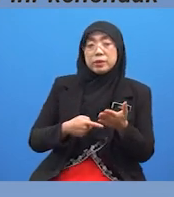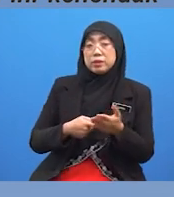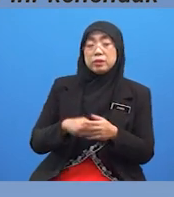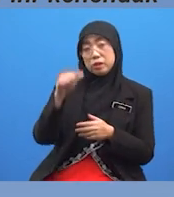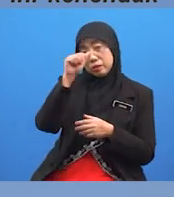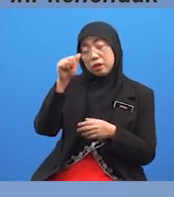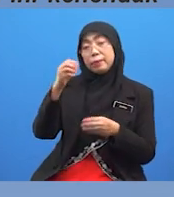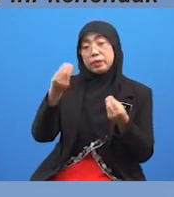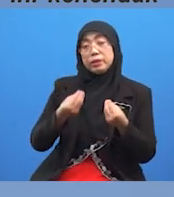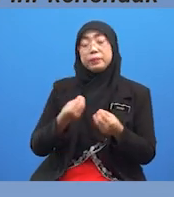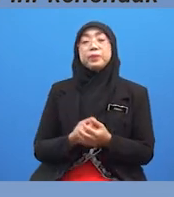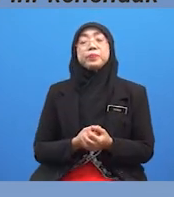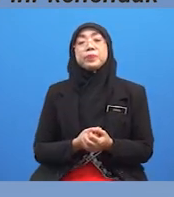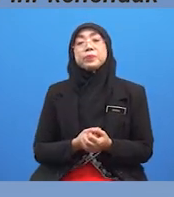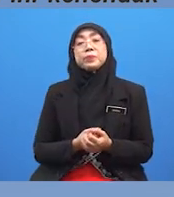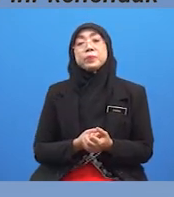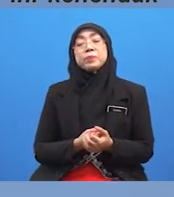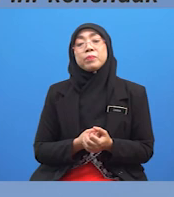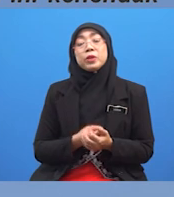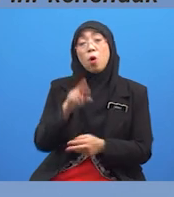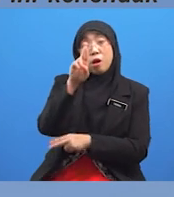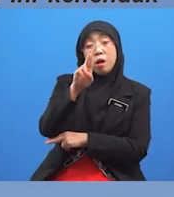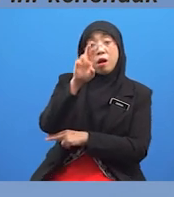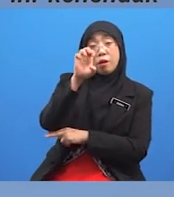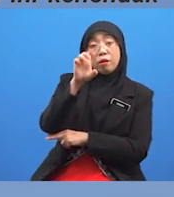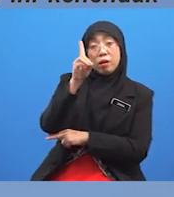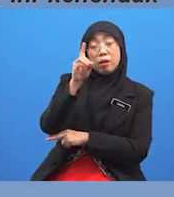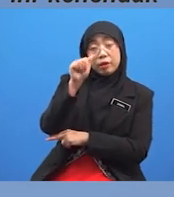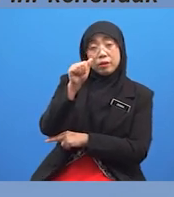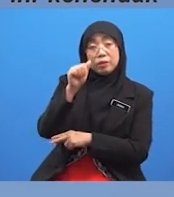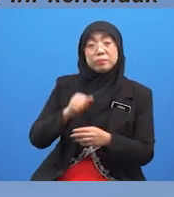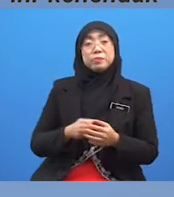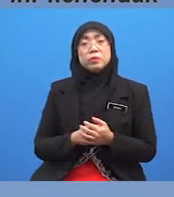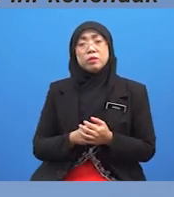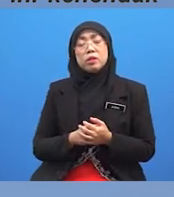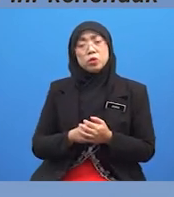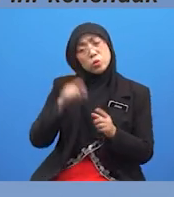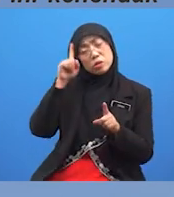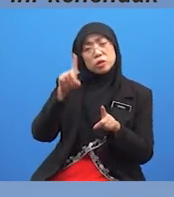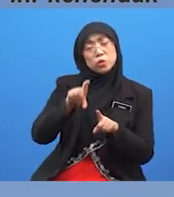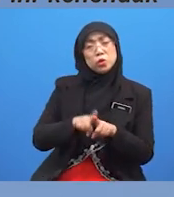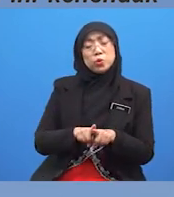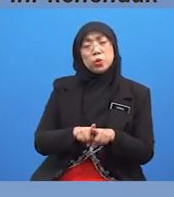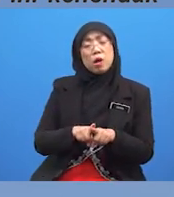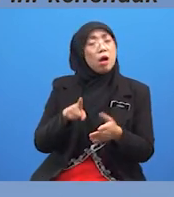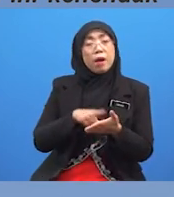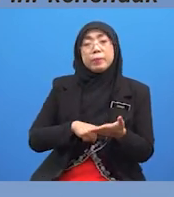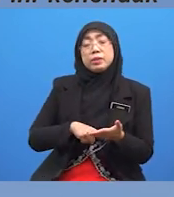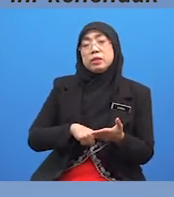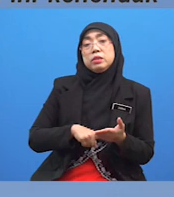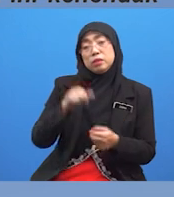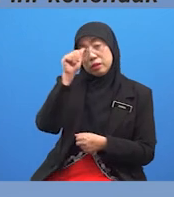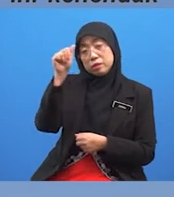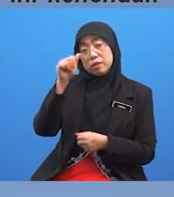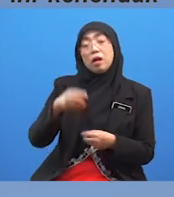Allah Subhanahu Wa Taala. Redha bermaksud setuju dengan sesuatu ketetapan